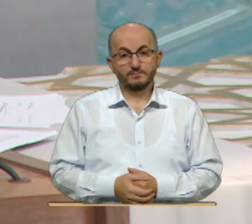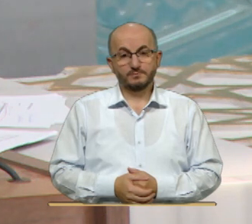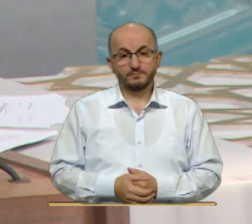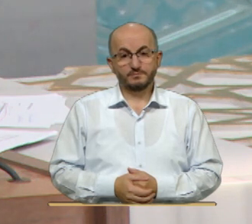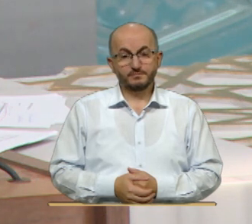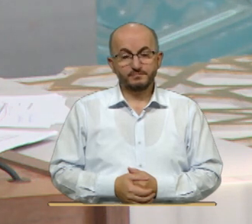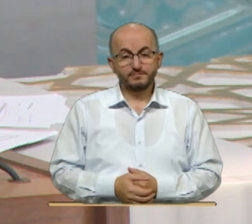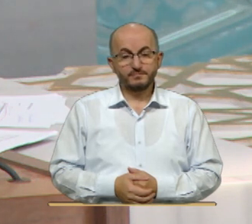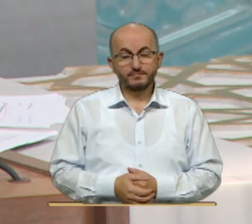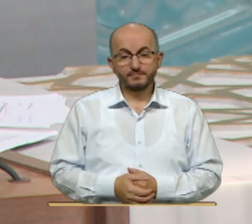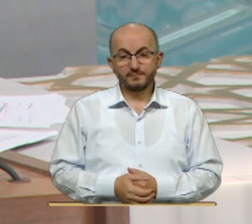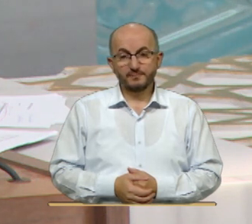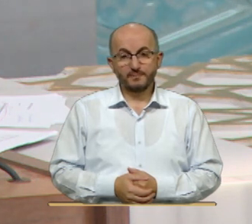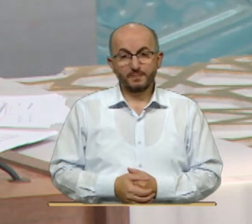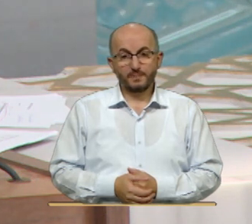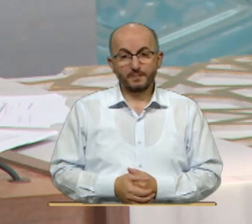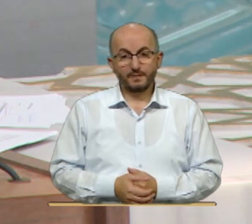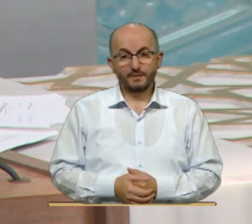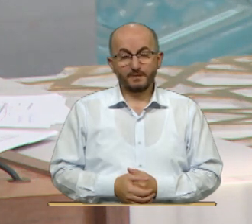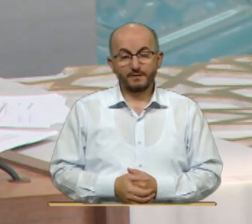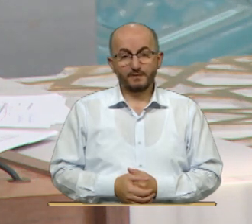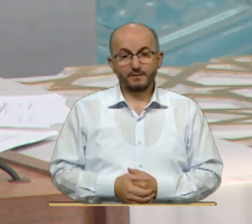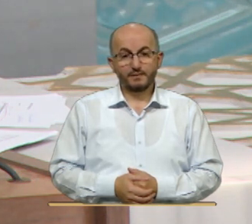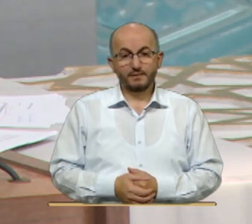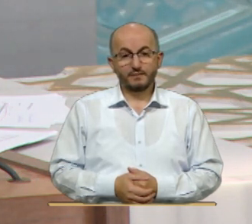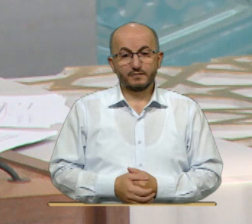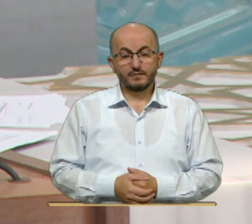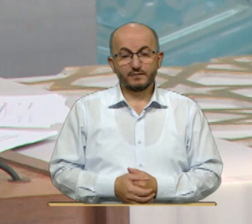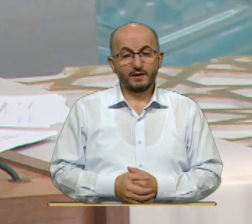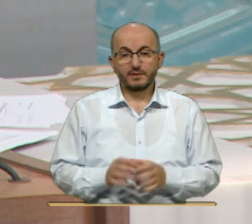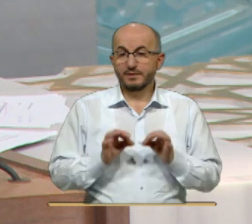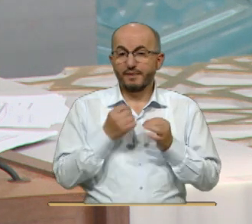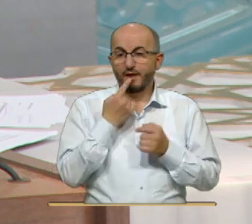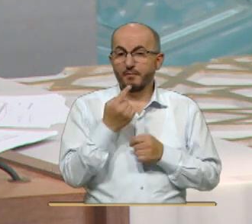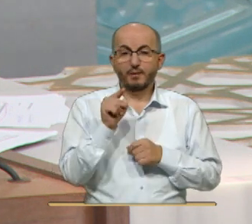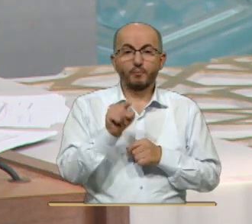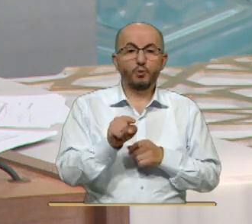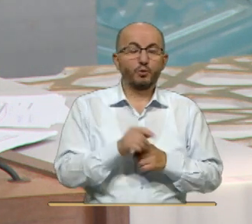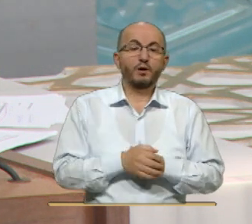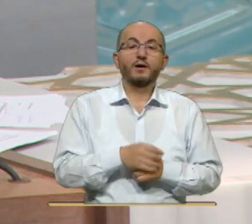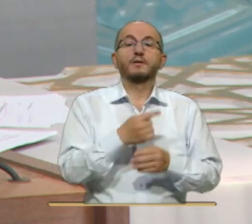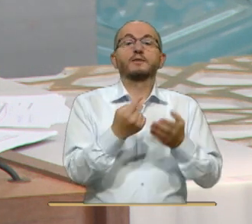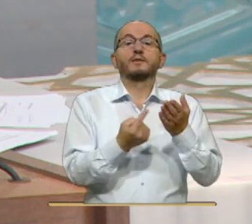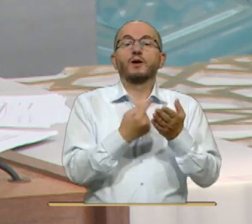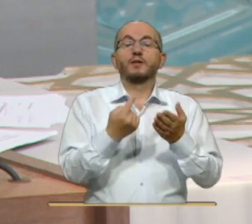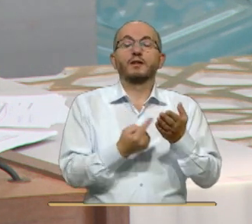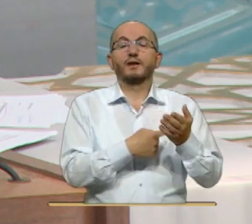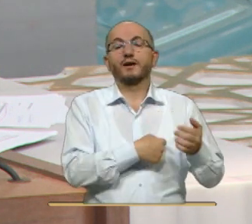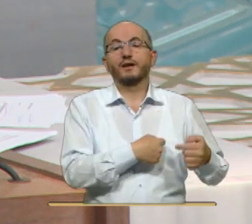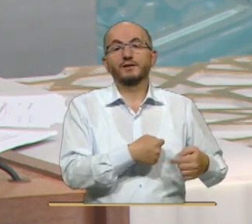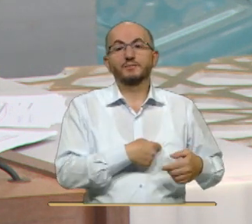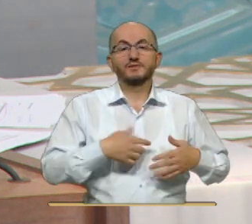وَعْمُرُوا بِهِ بُيُوتَكُمْ Ne demek bu? Kur'an'la